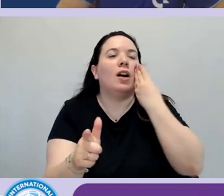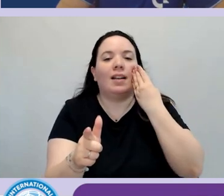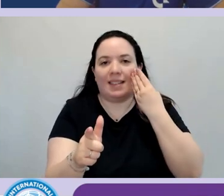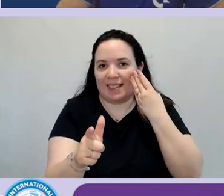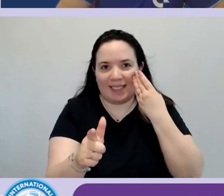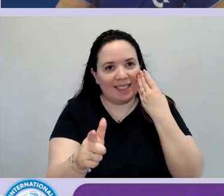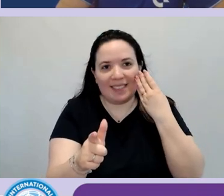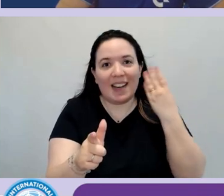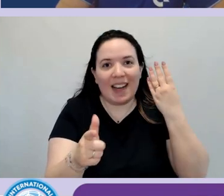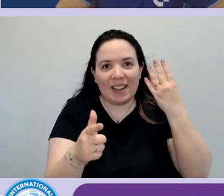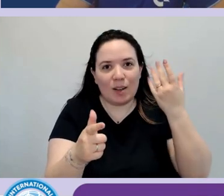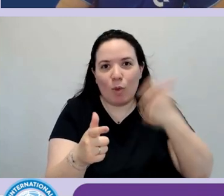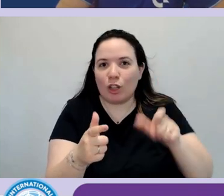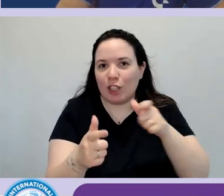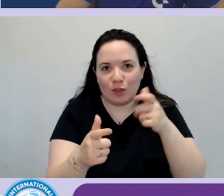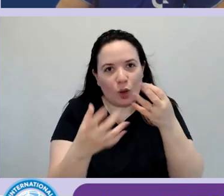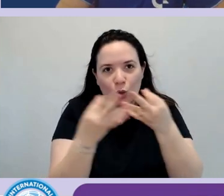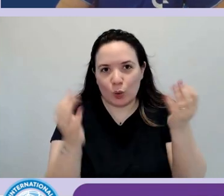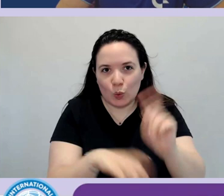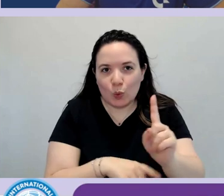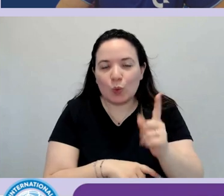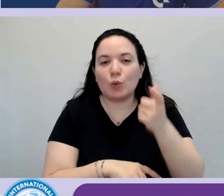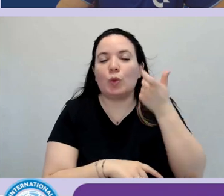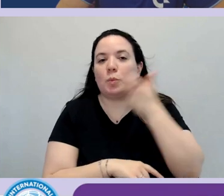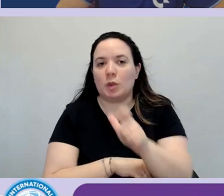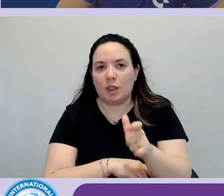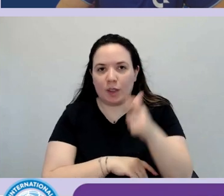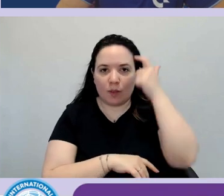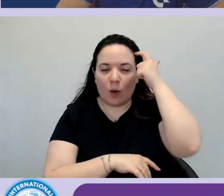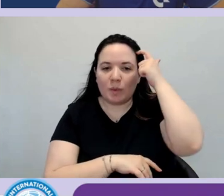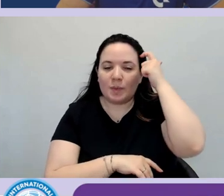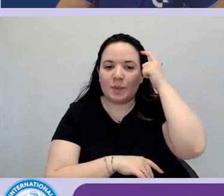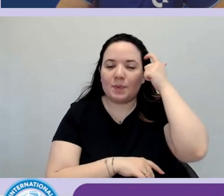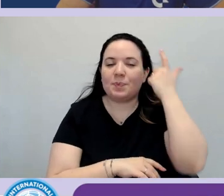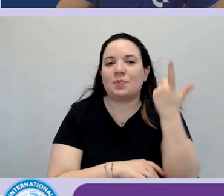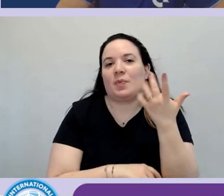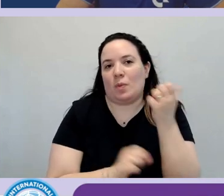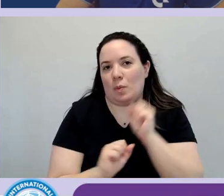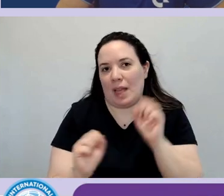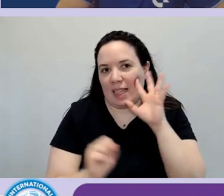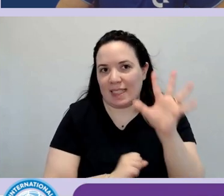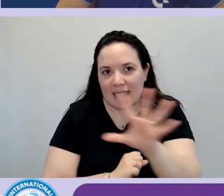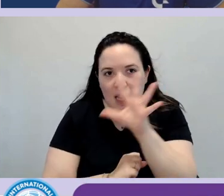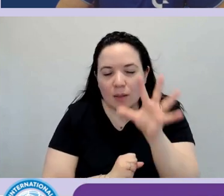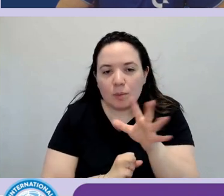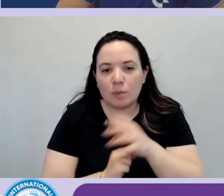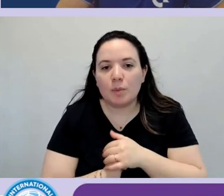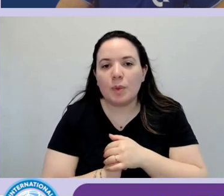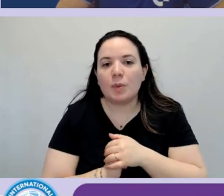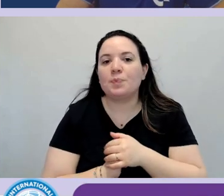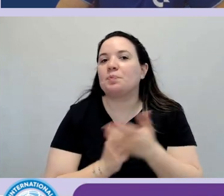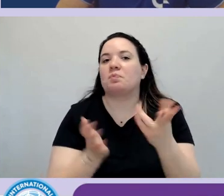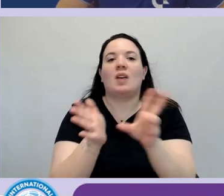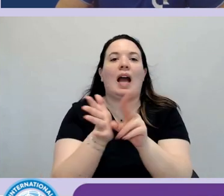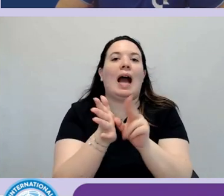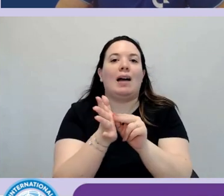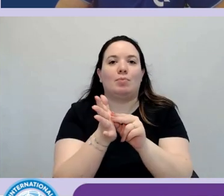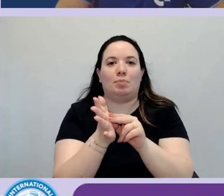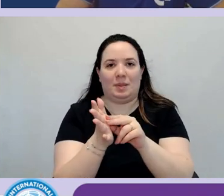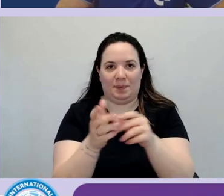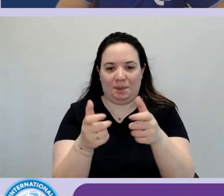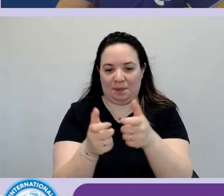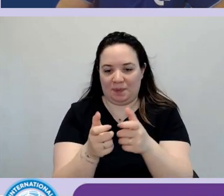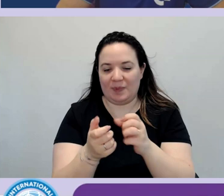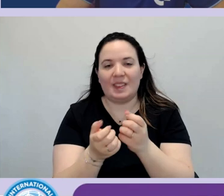per caso perché ci potrebbe essere la necessità ad esempio l'esempio che facciamo sempre delle App la rotazione dello schermo